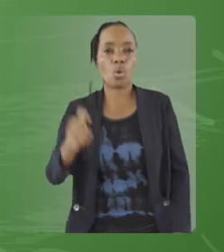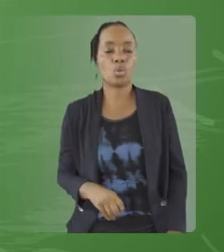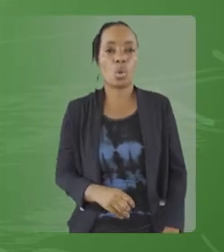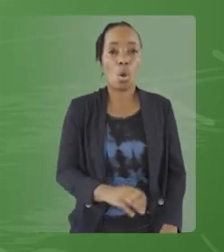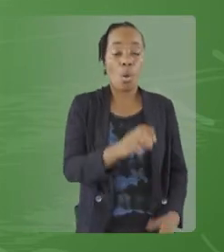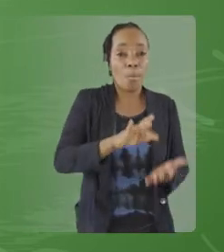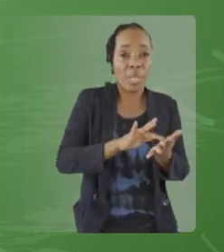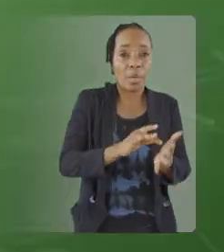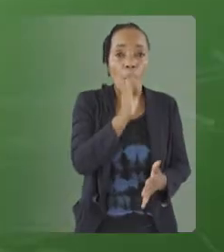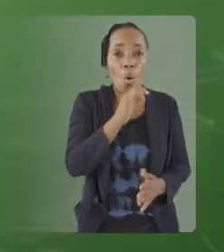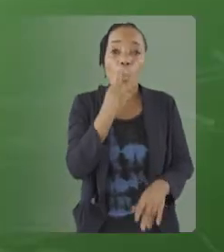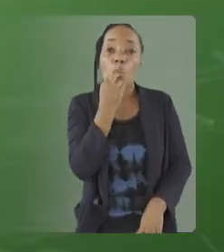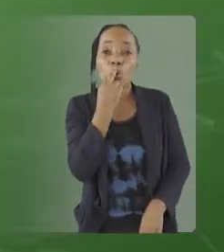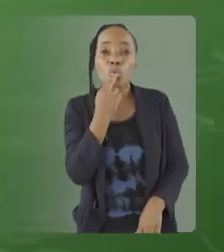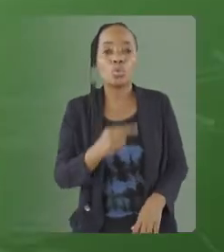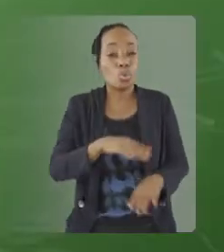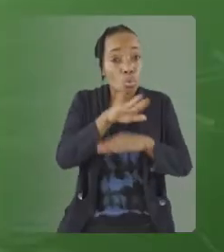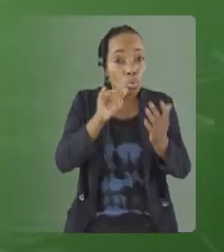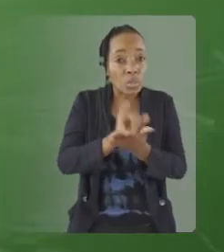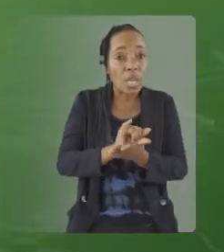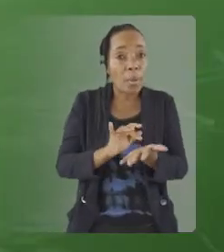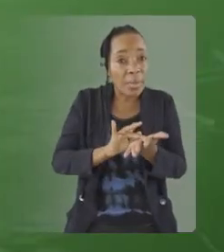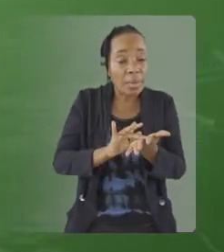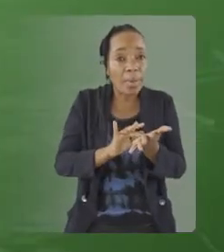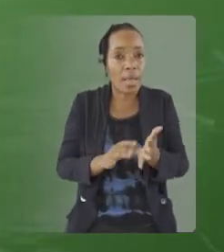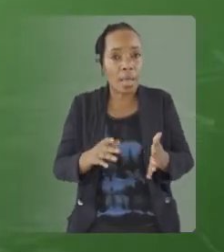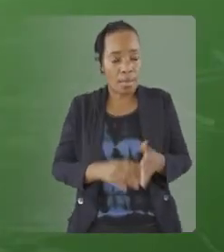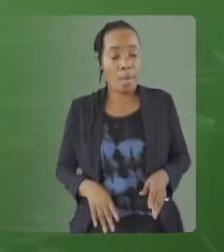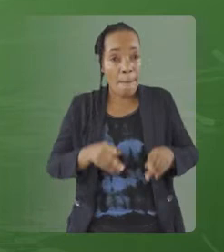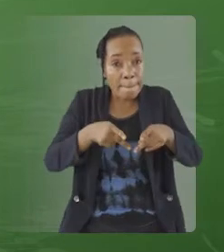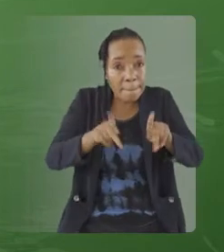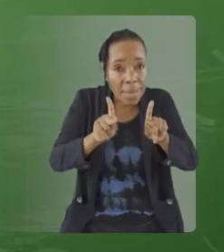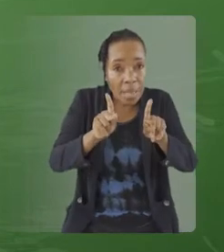mercurochrome servent à désinfecter les plaies.